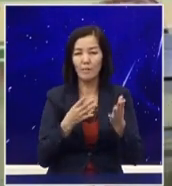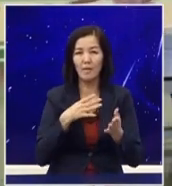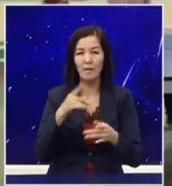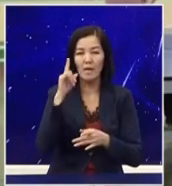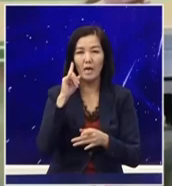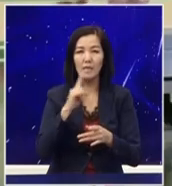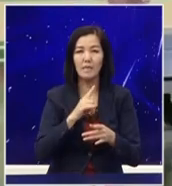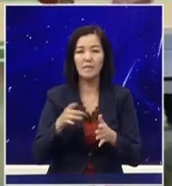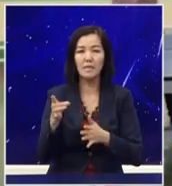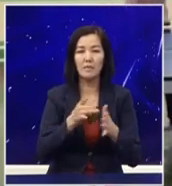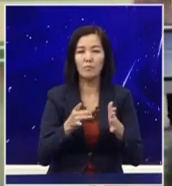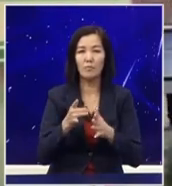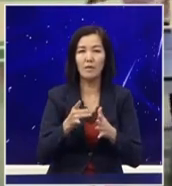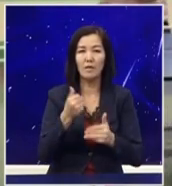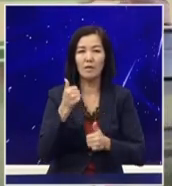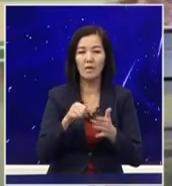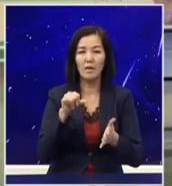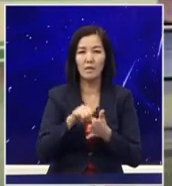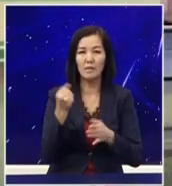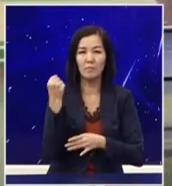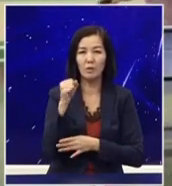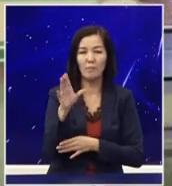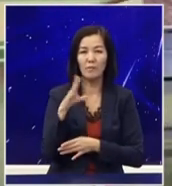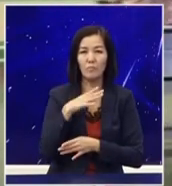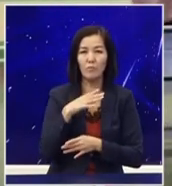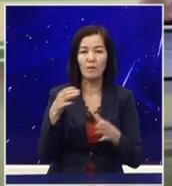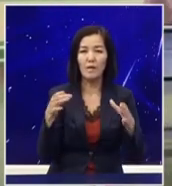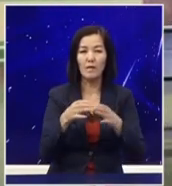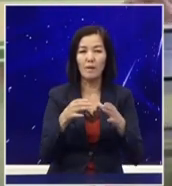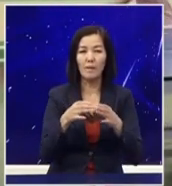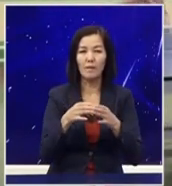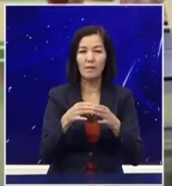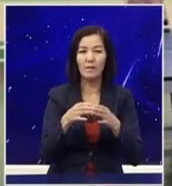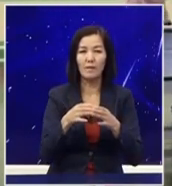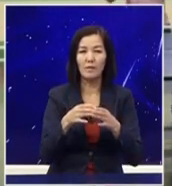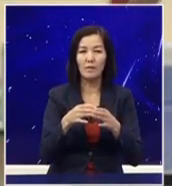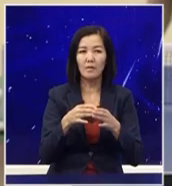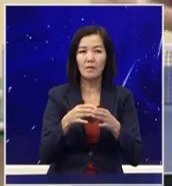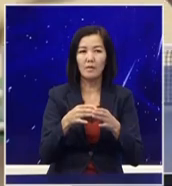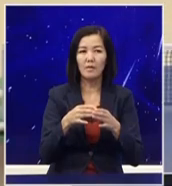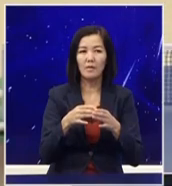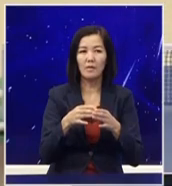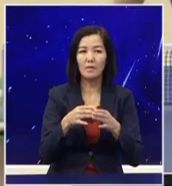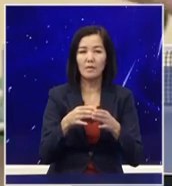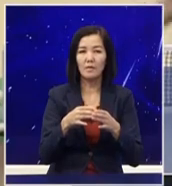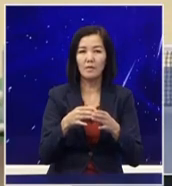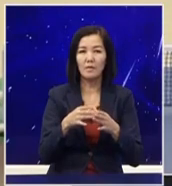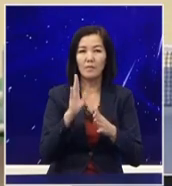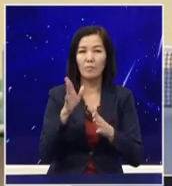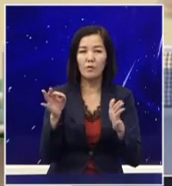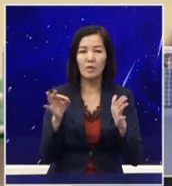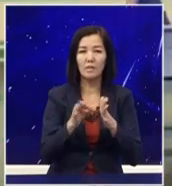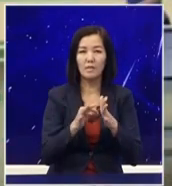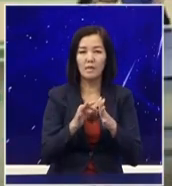Қазақстан Республикасына қатысып, жүлдегер орын алып жүрдік командадан. Өзіміз. Енді алға қойған мақсатымыз